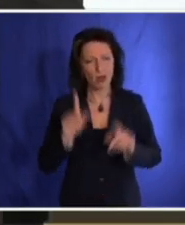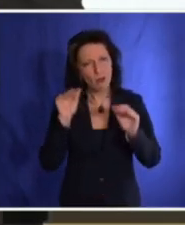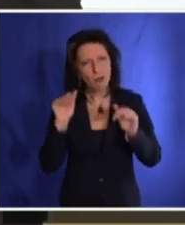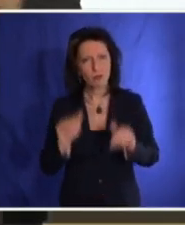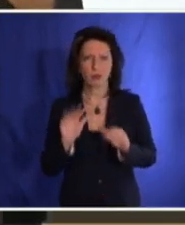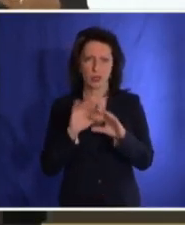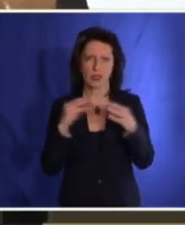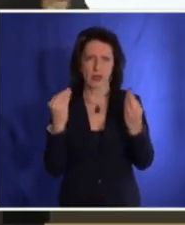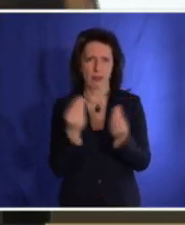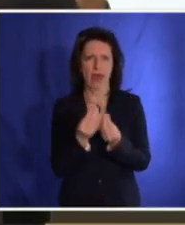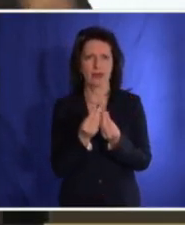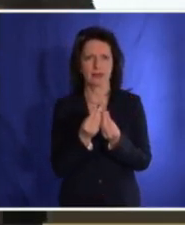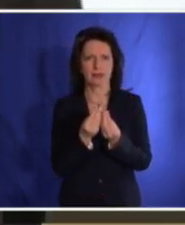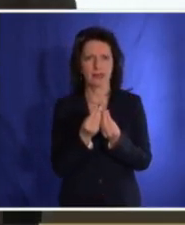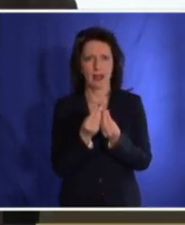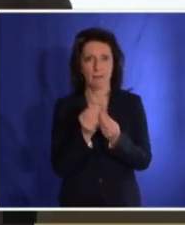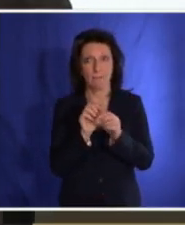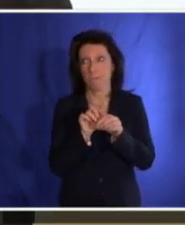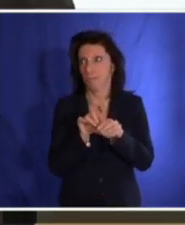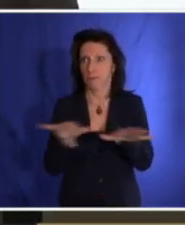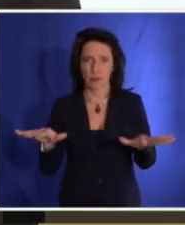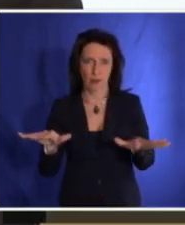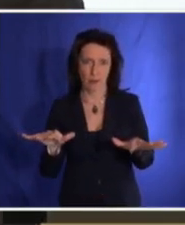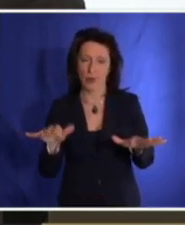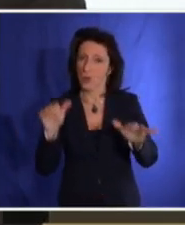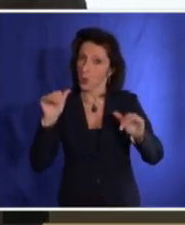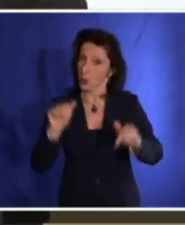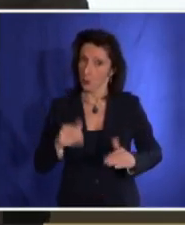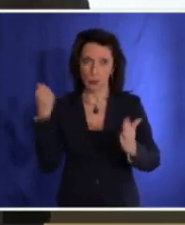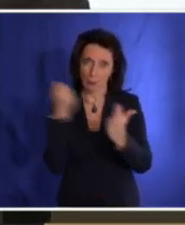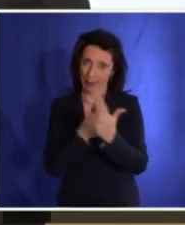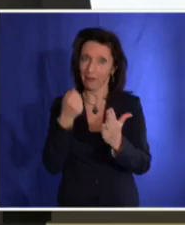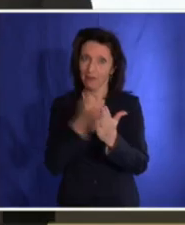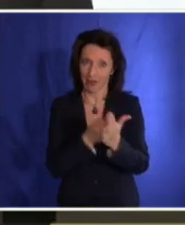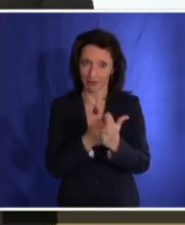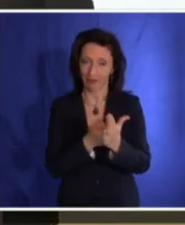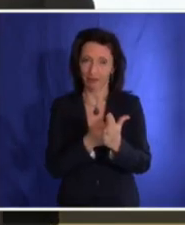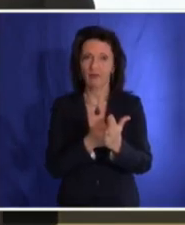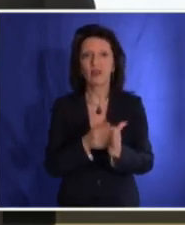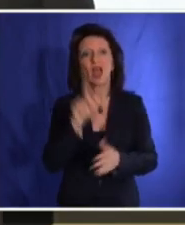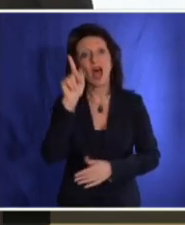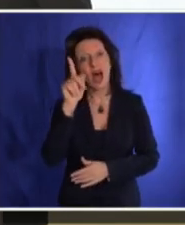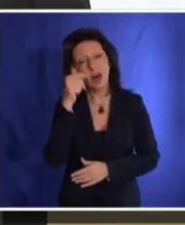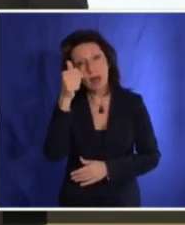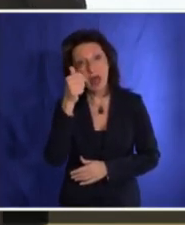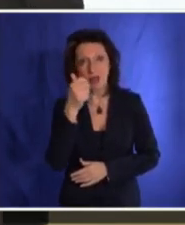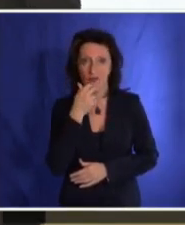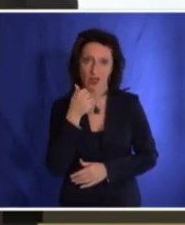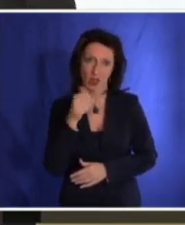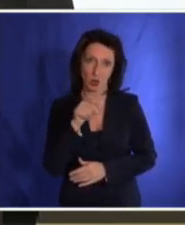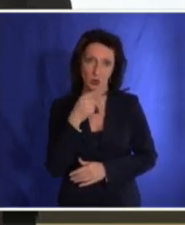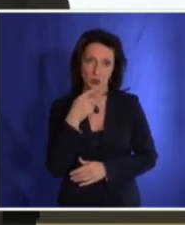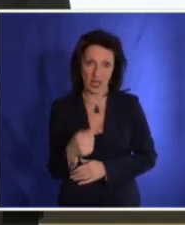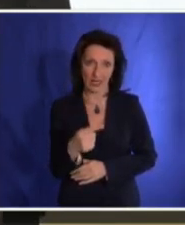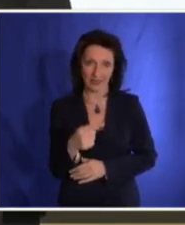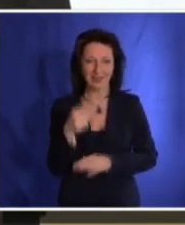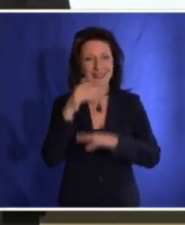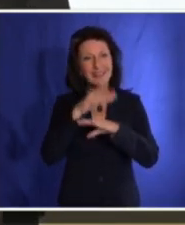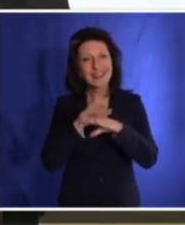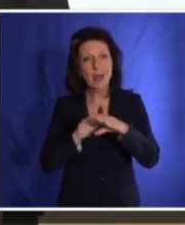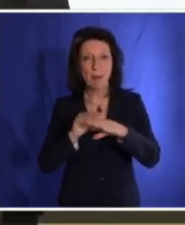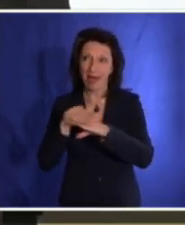Wesentlichen hier multiplizieren und dagegen arbeiten und dagegen steuern. Aber sagen möchte ich dazu, dass wir in den